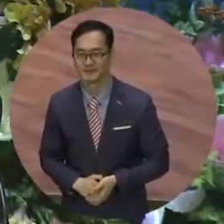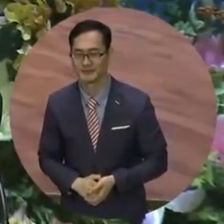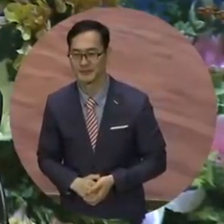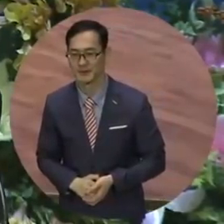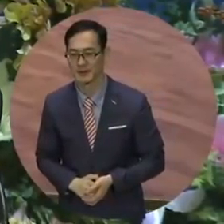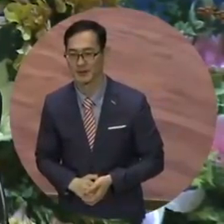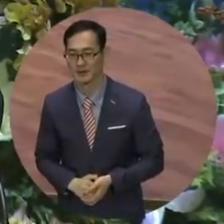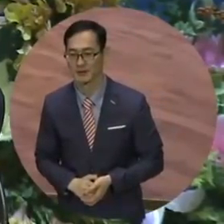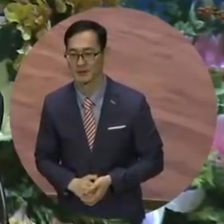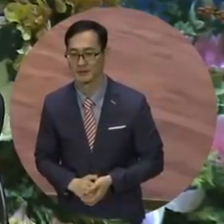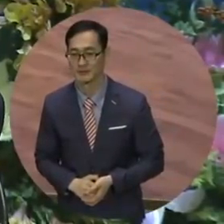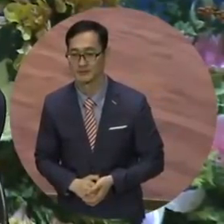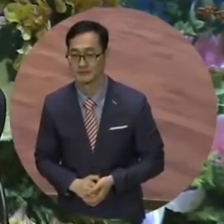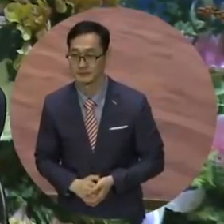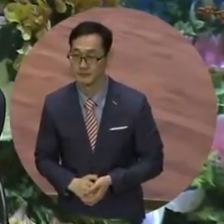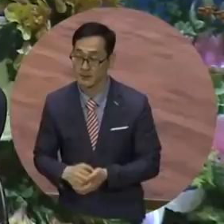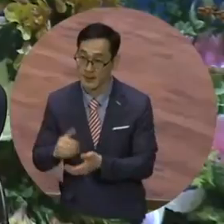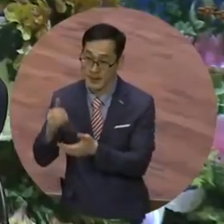하나님과